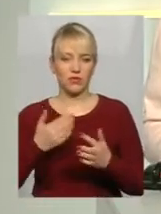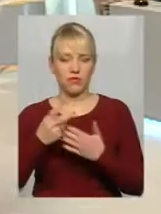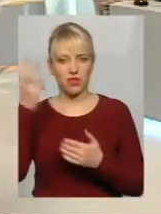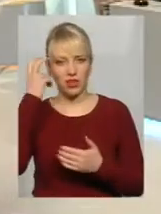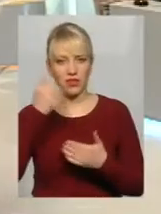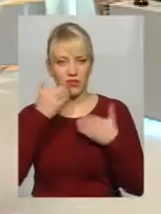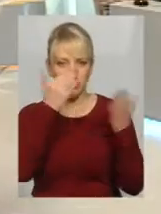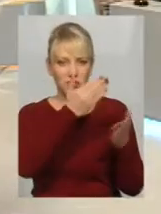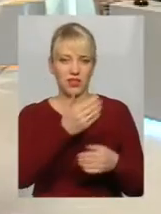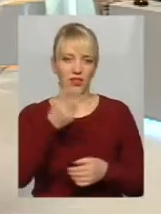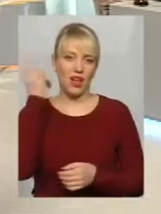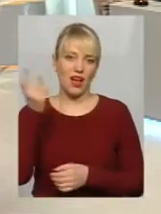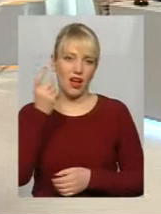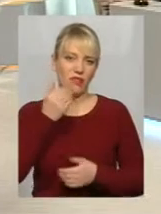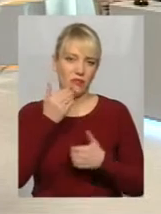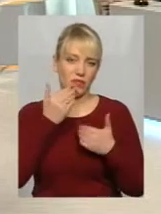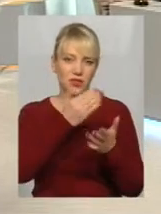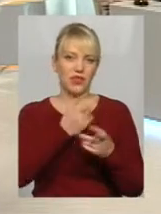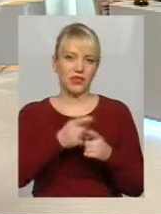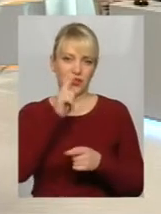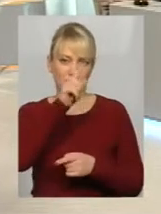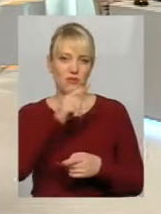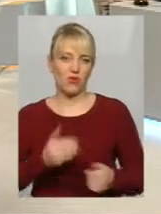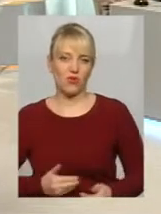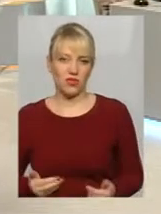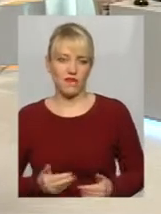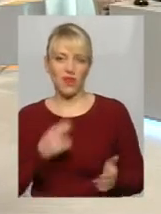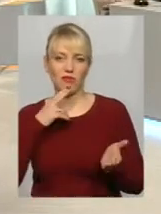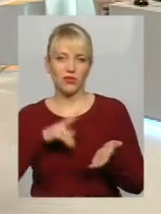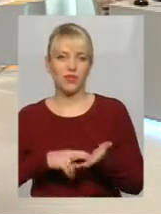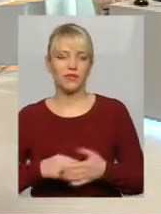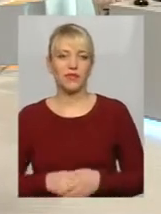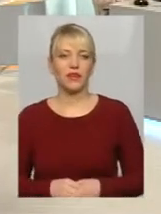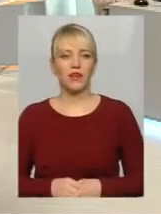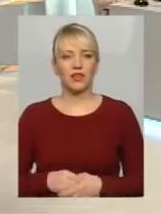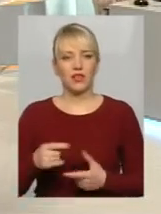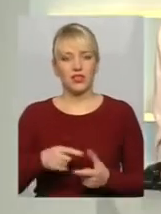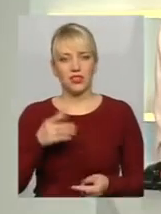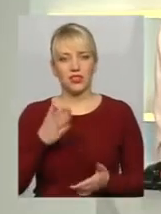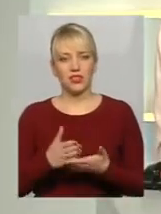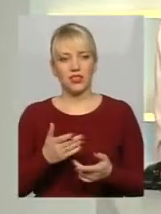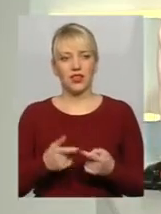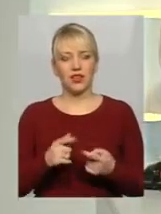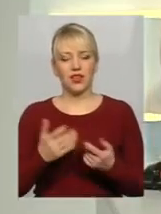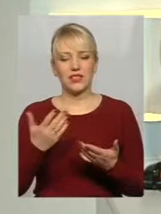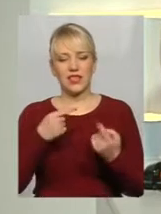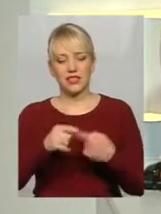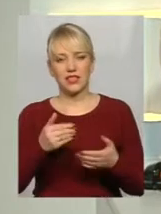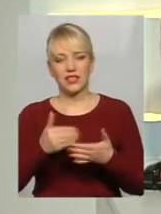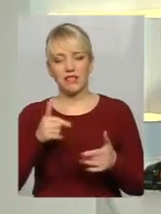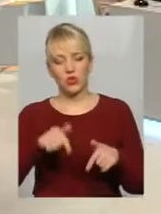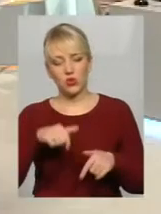місто Харків, де вони проживають. Пане Олеже, чи є якась відмінність цьогорічного призову від попередніх, там,